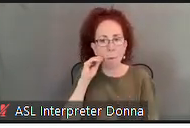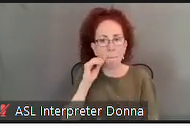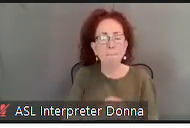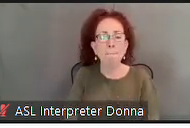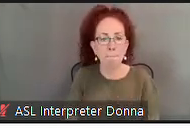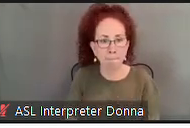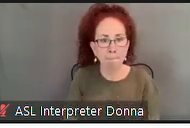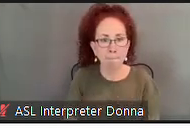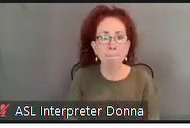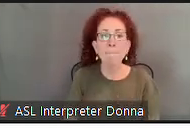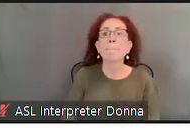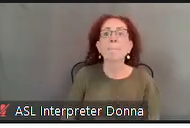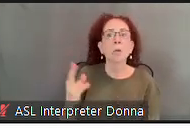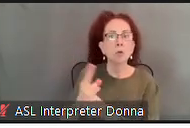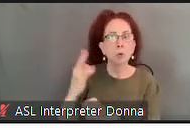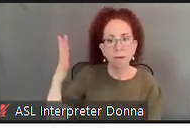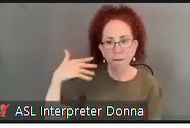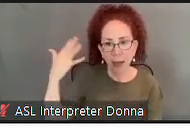大家要